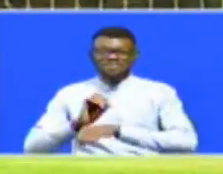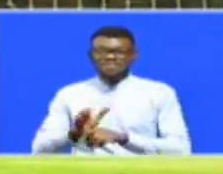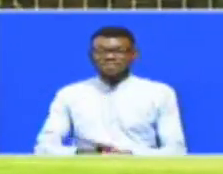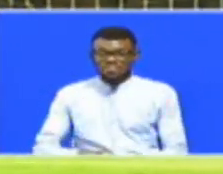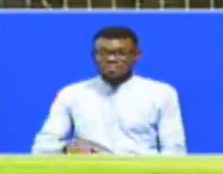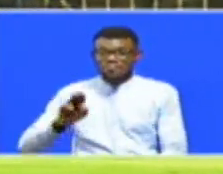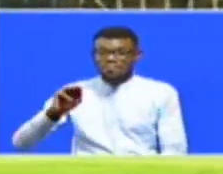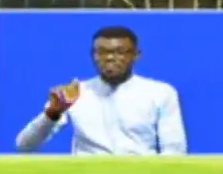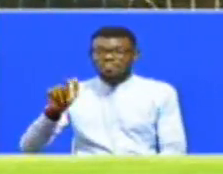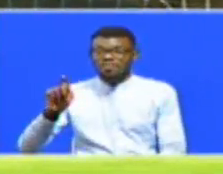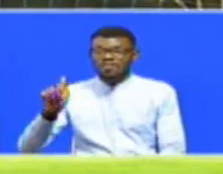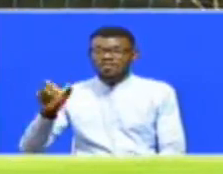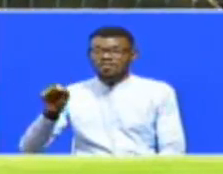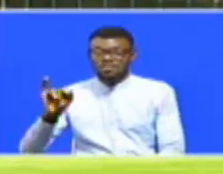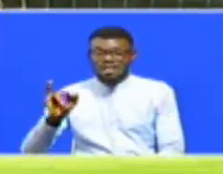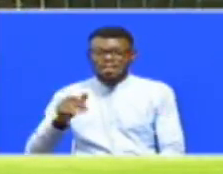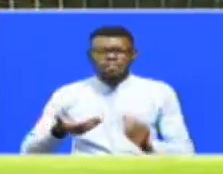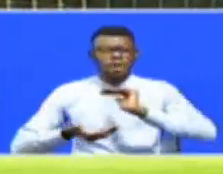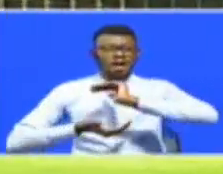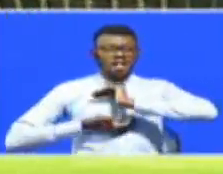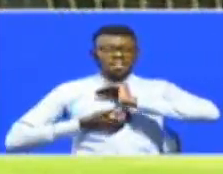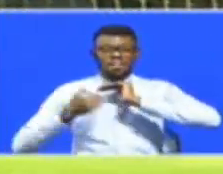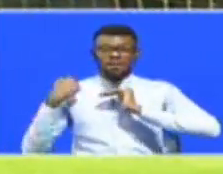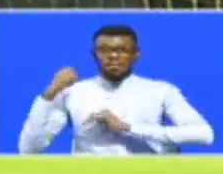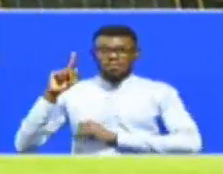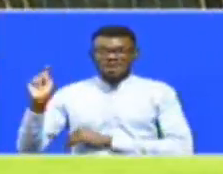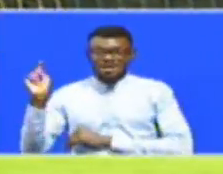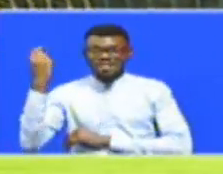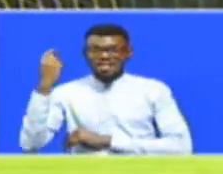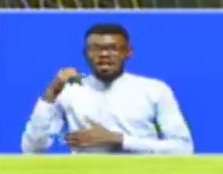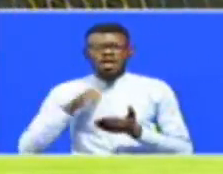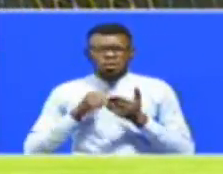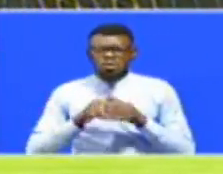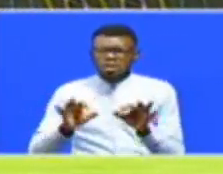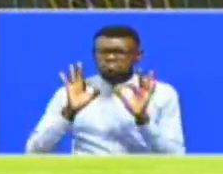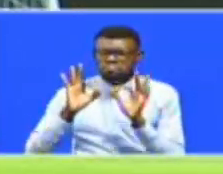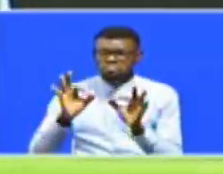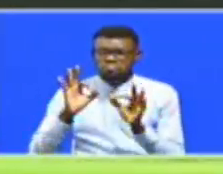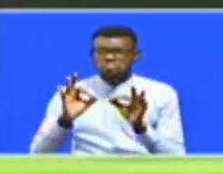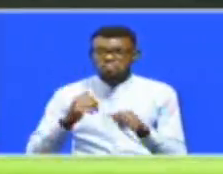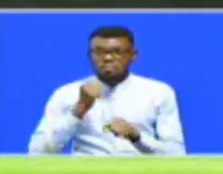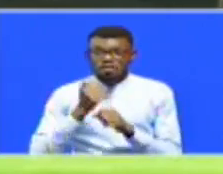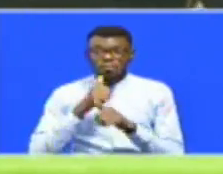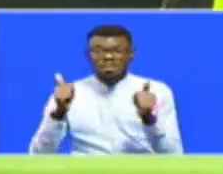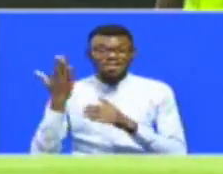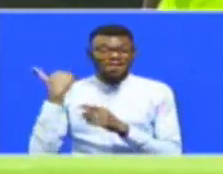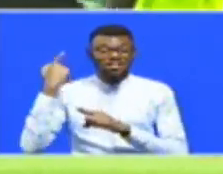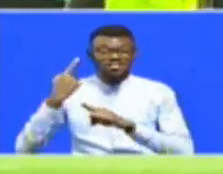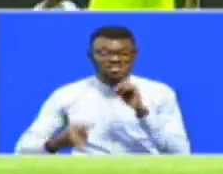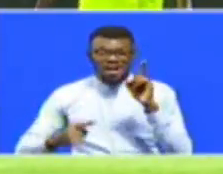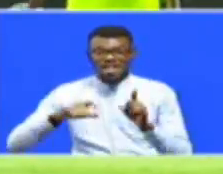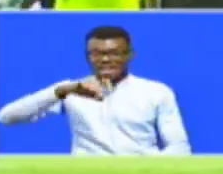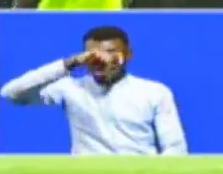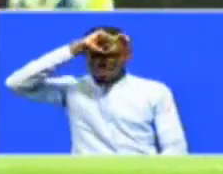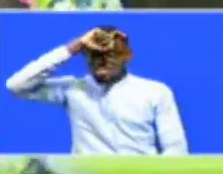Patrick Matasi, kipa namba moja wa Kenya, alikuwa mmoja wa wachezaji waliotesa kwenye michuano ya ubingwa wa Afrika mwaka jana nchini